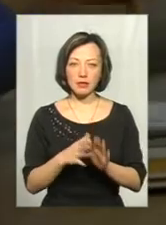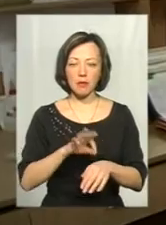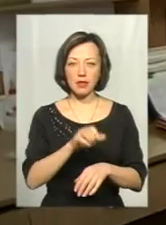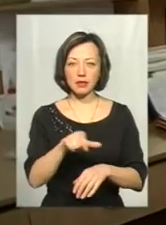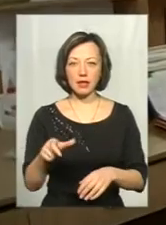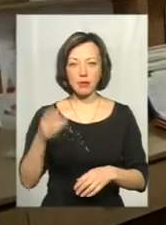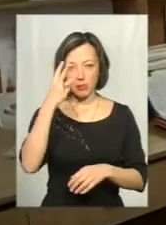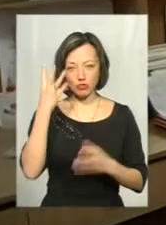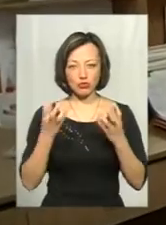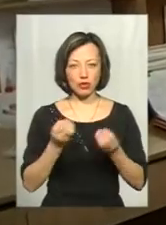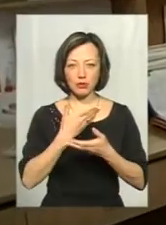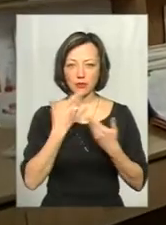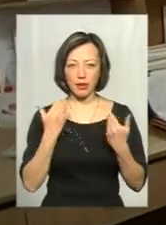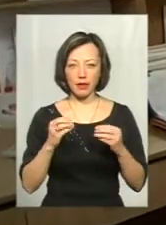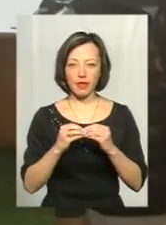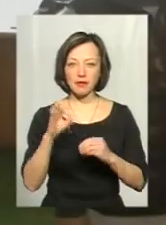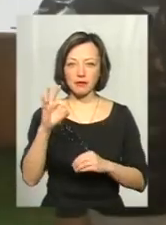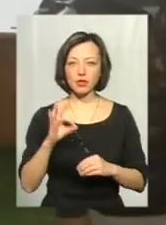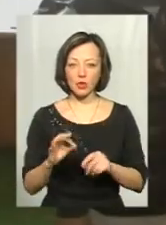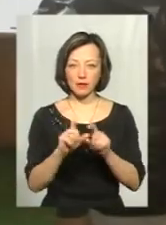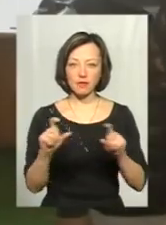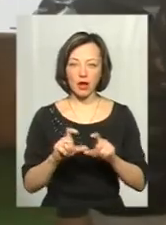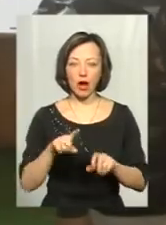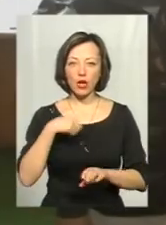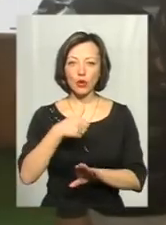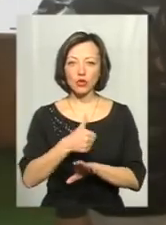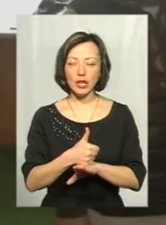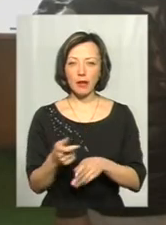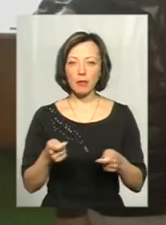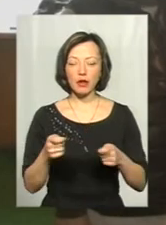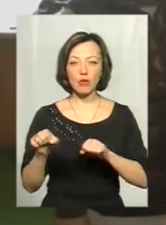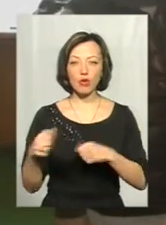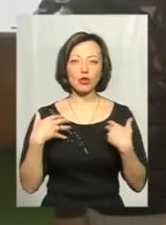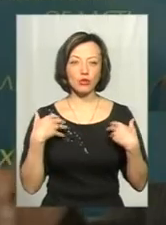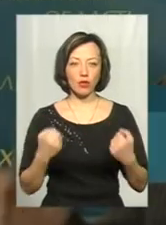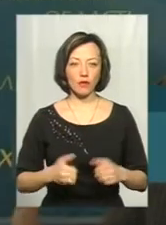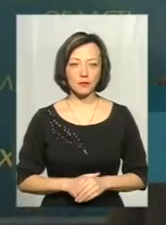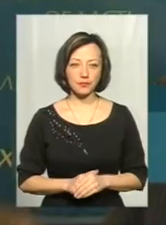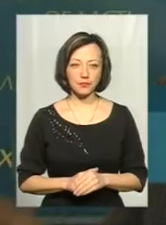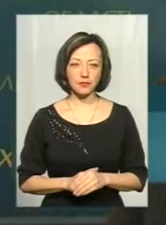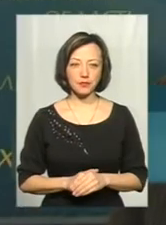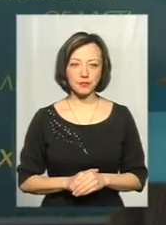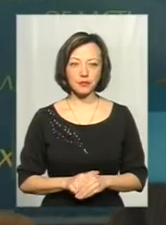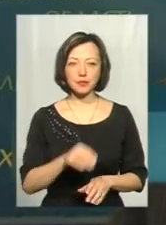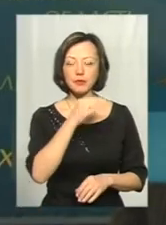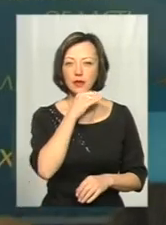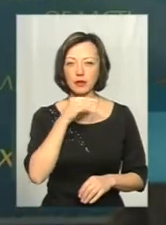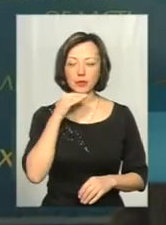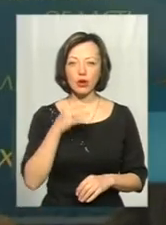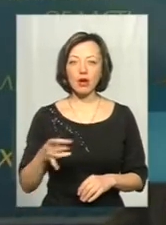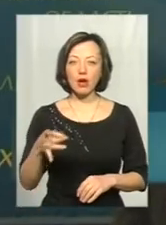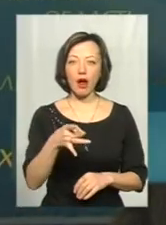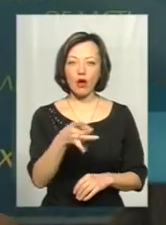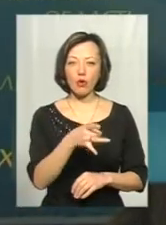Хмельниччині ще не мають 10% медичних закладів, каже очільник Департаменту охорони здоров'я Яків Цуглевич. У багатьох районах впроваджена